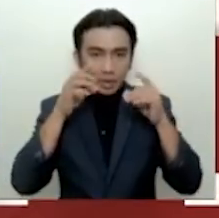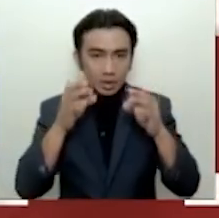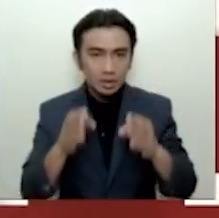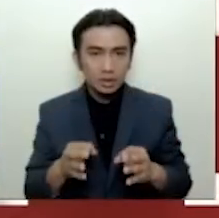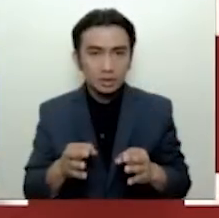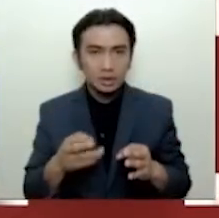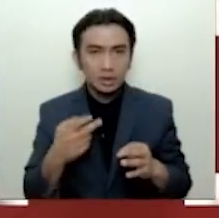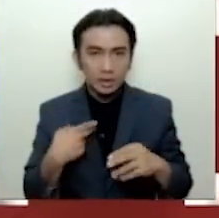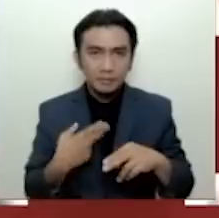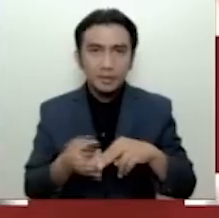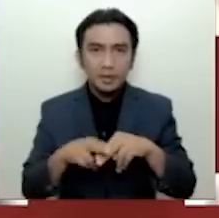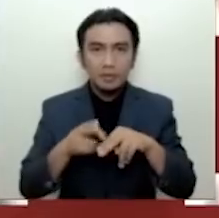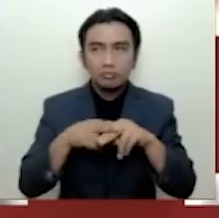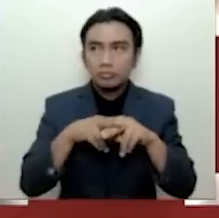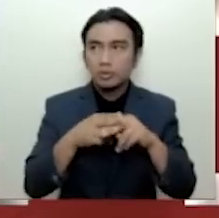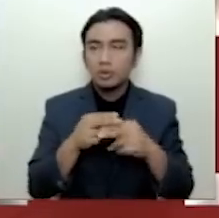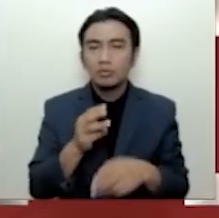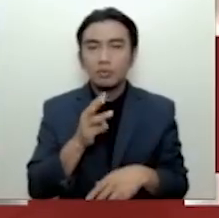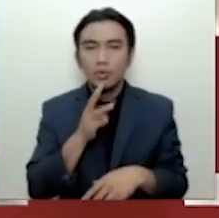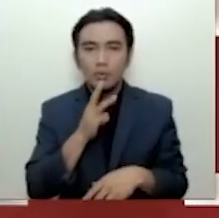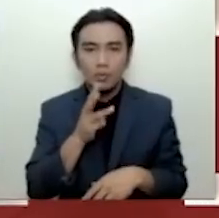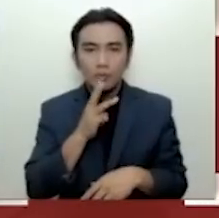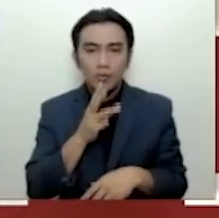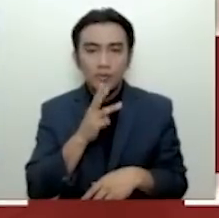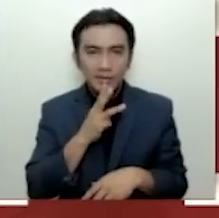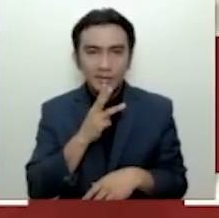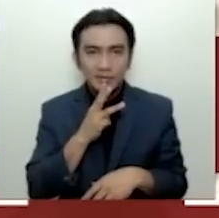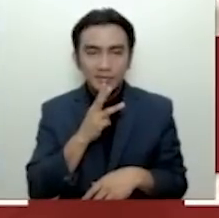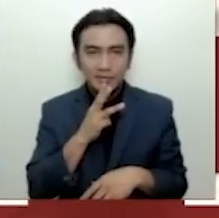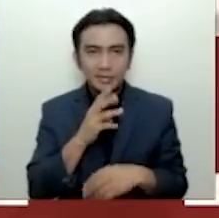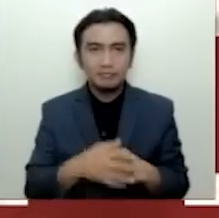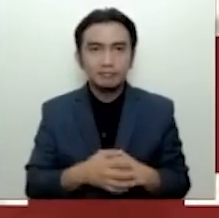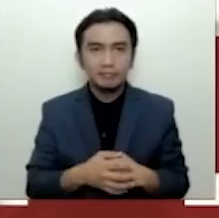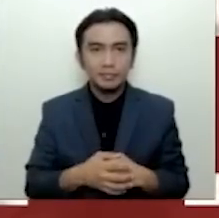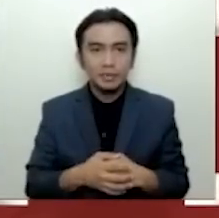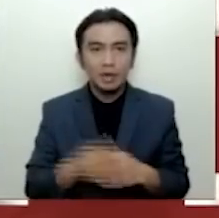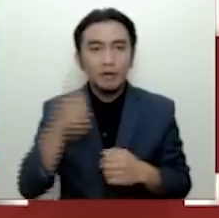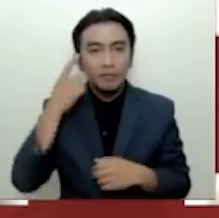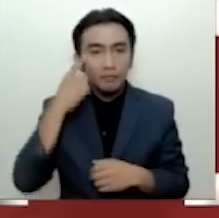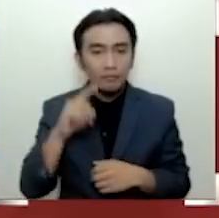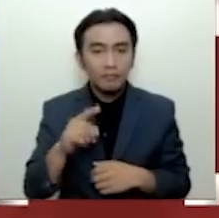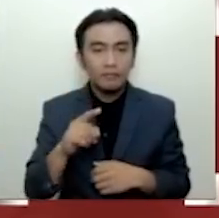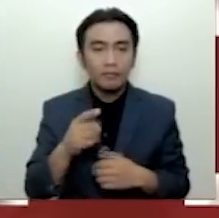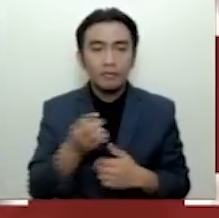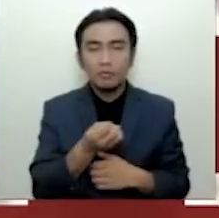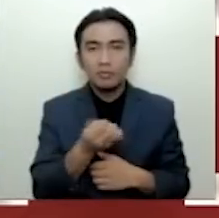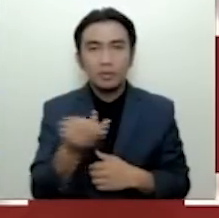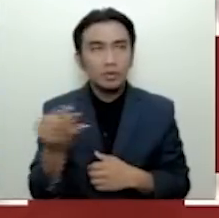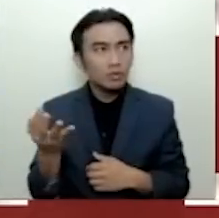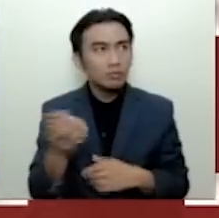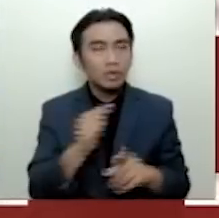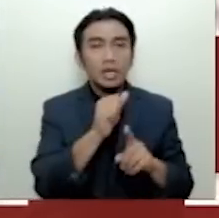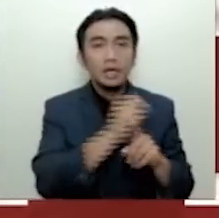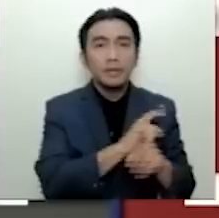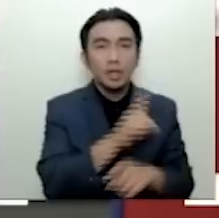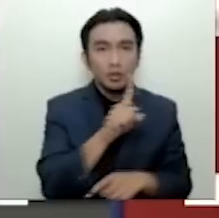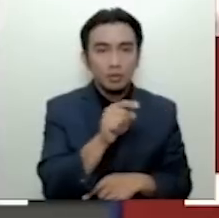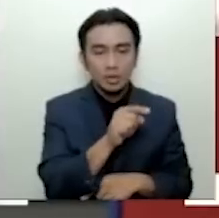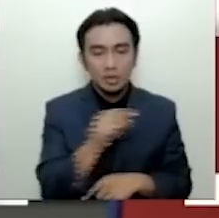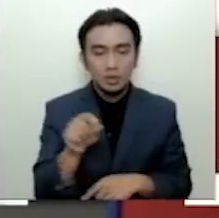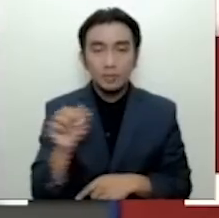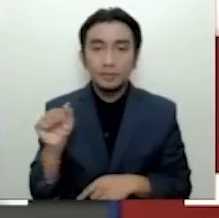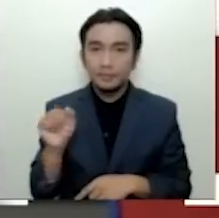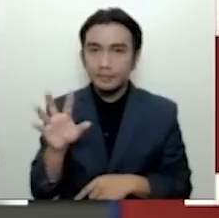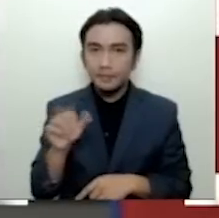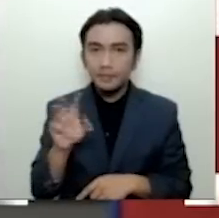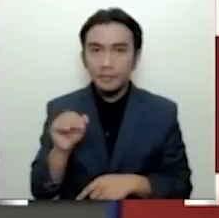around 50 cubic meters per second for the period April 1 to 15. This will